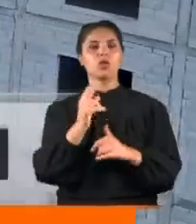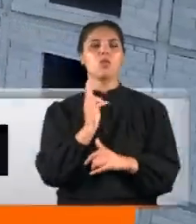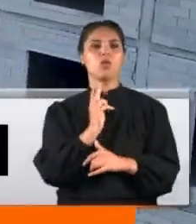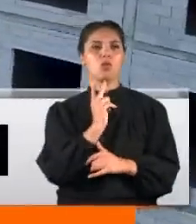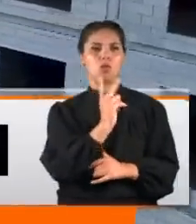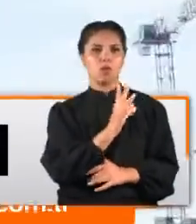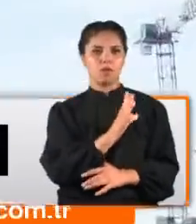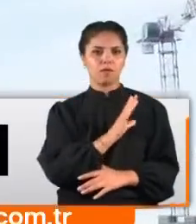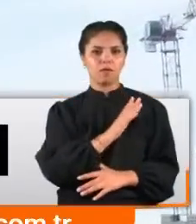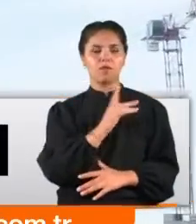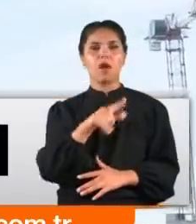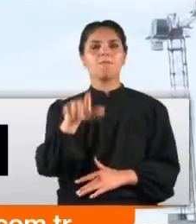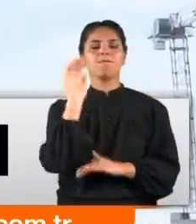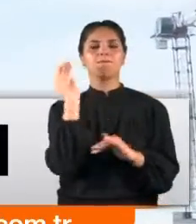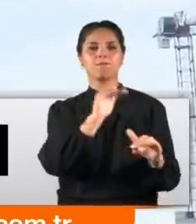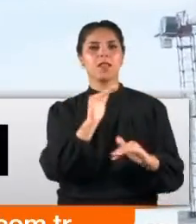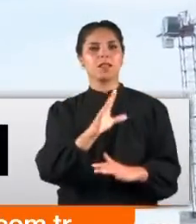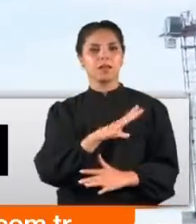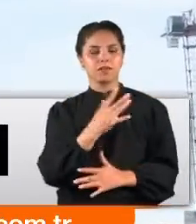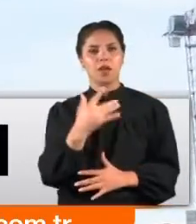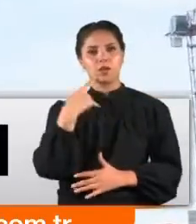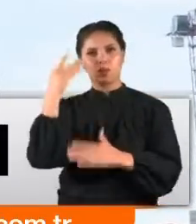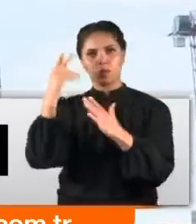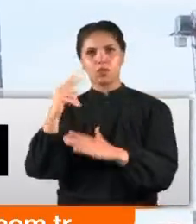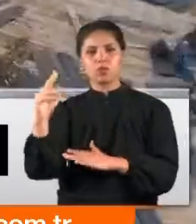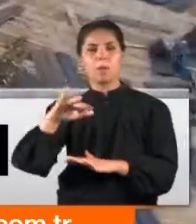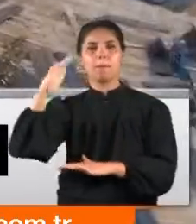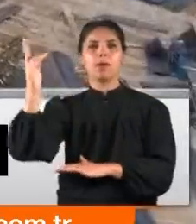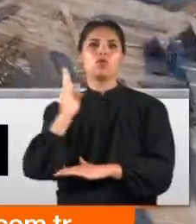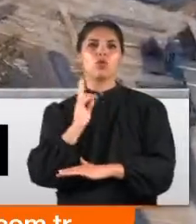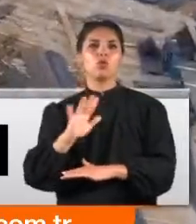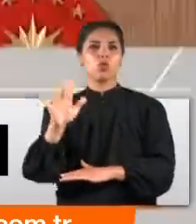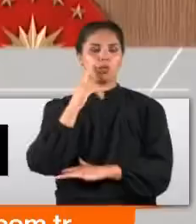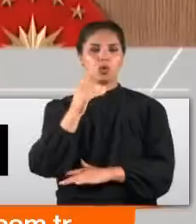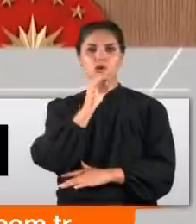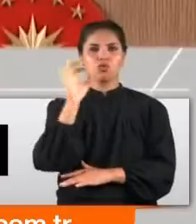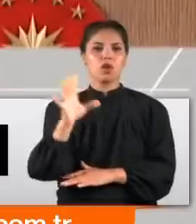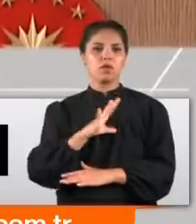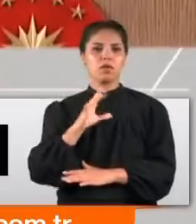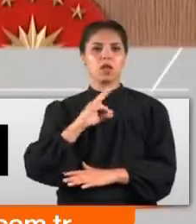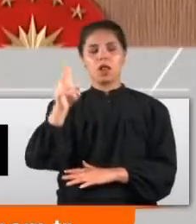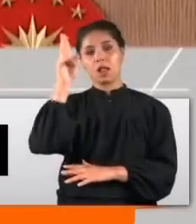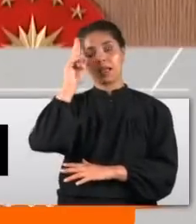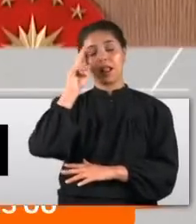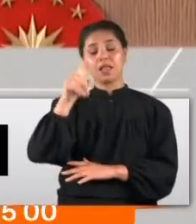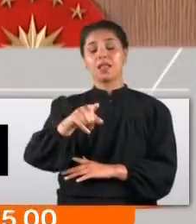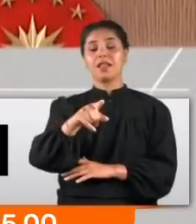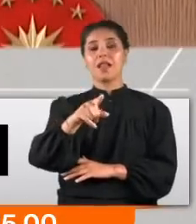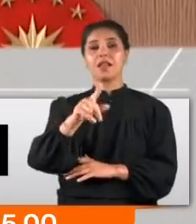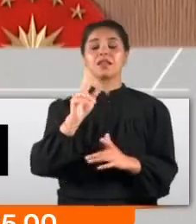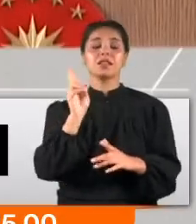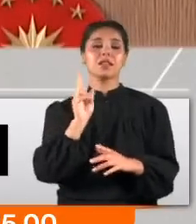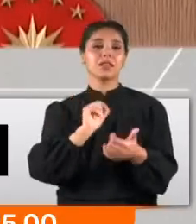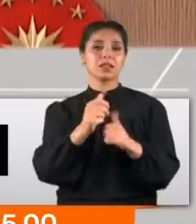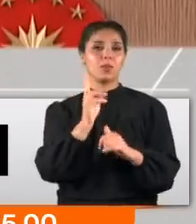de olduğu hayırseverler destek verdi. Erdoğan diğer kulüplere de çağrı yaptı. Galatasaray Spor Kulübü'nü